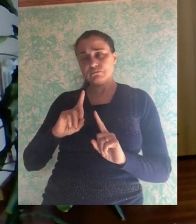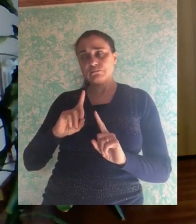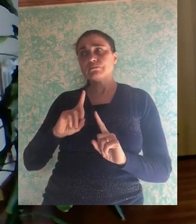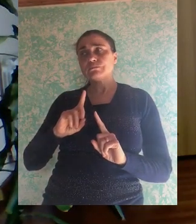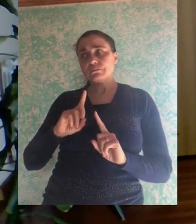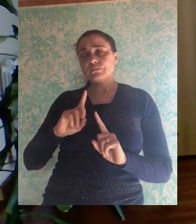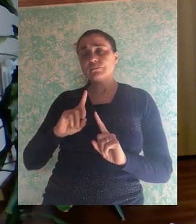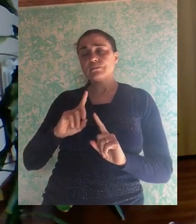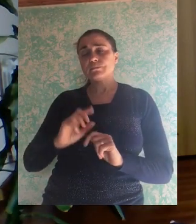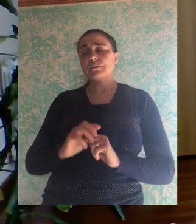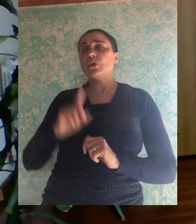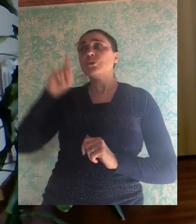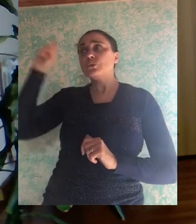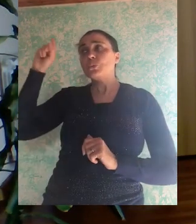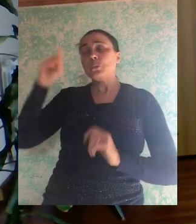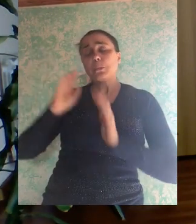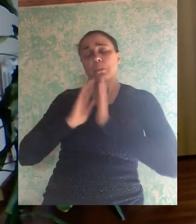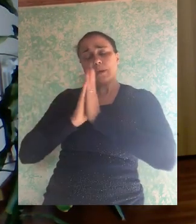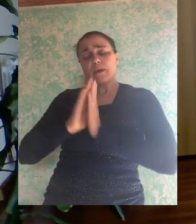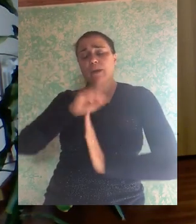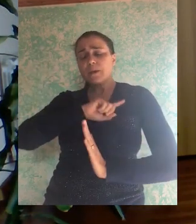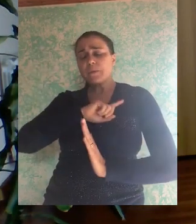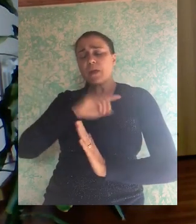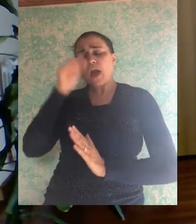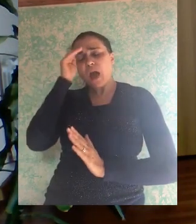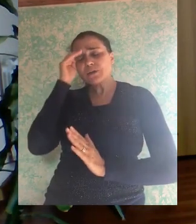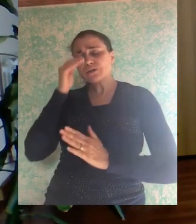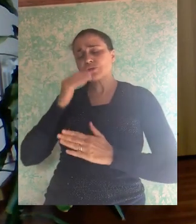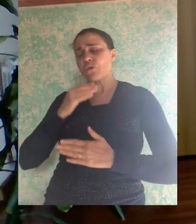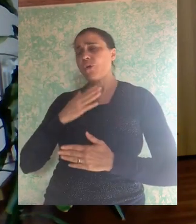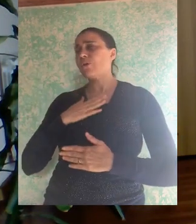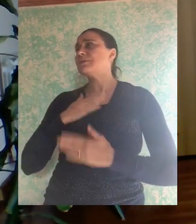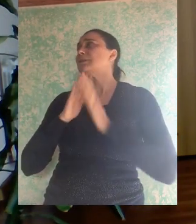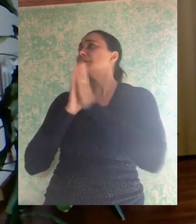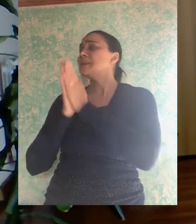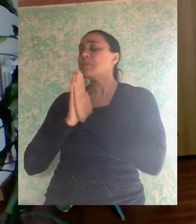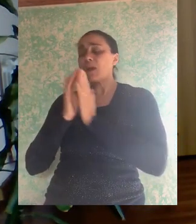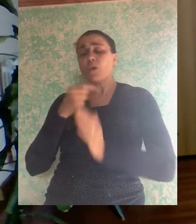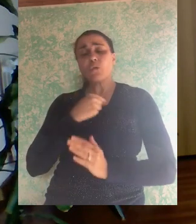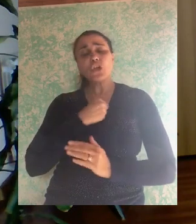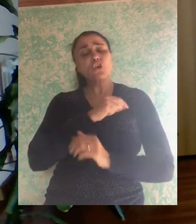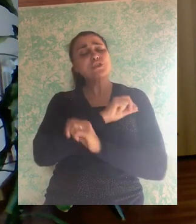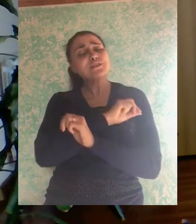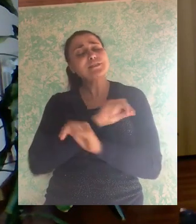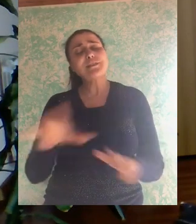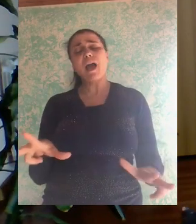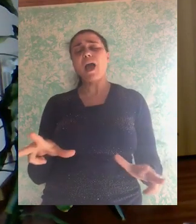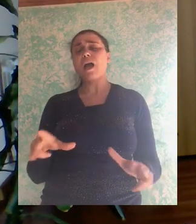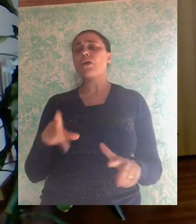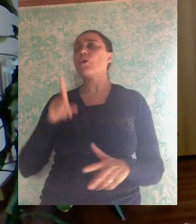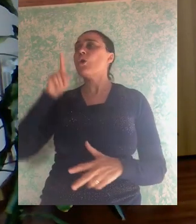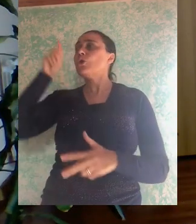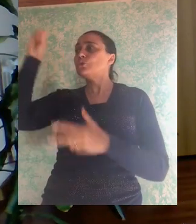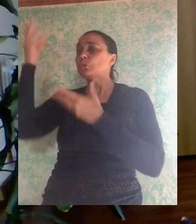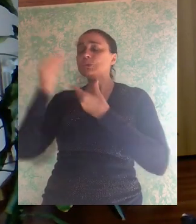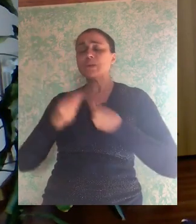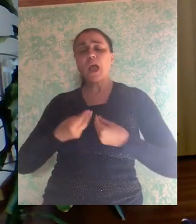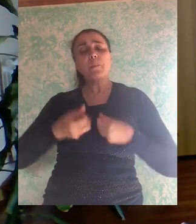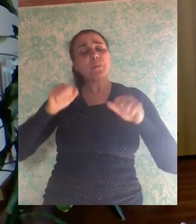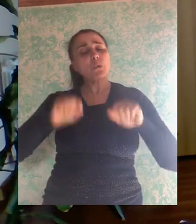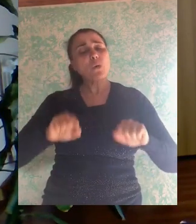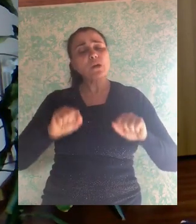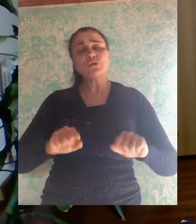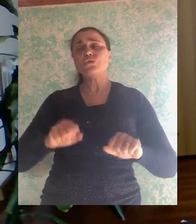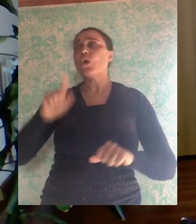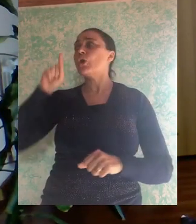sdegno abbi pietà di me o signore perché sono sfinito risanami o